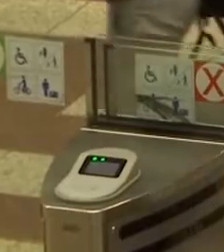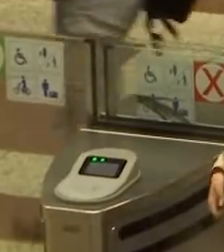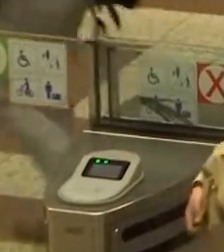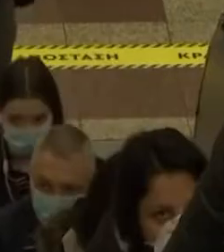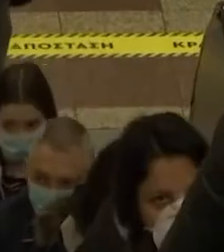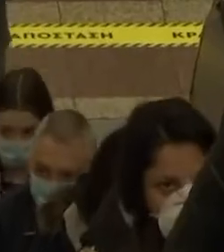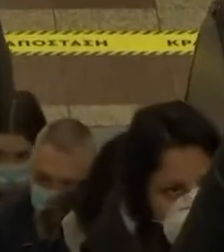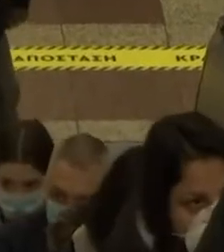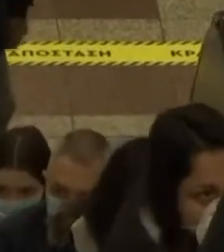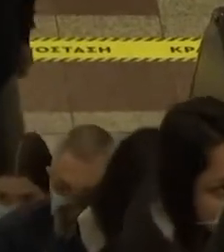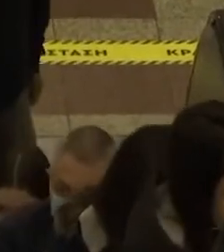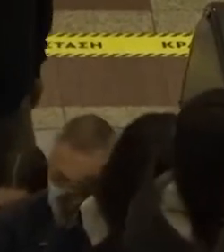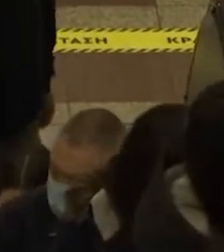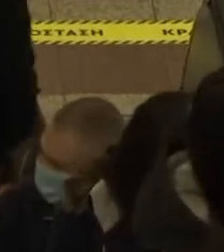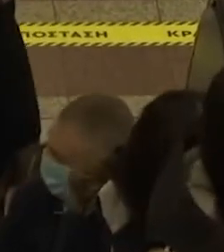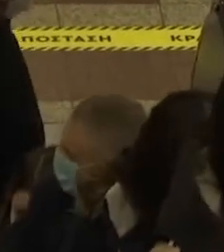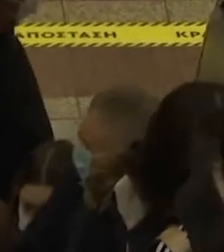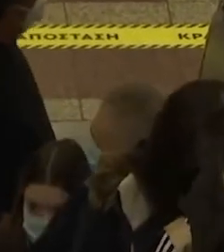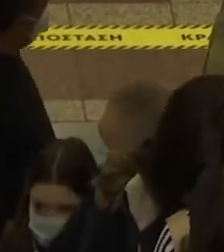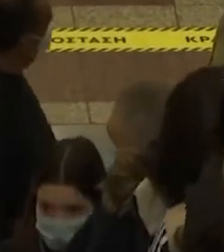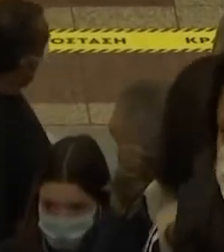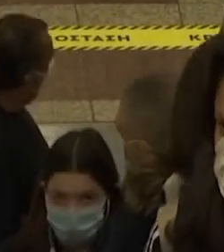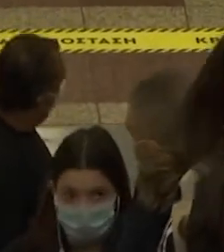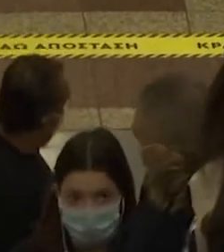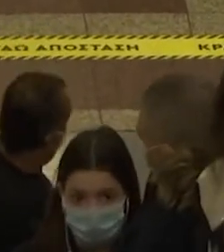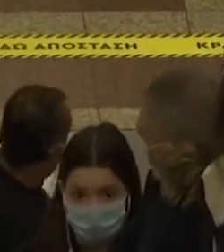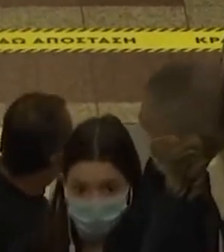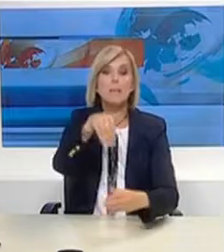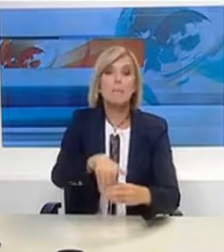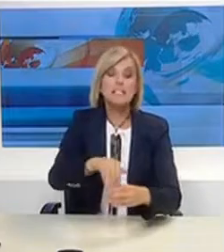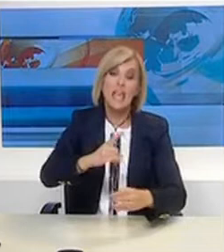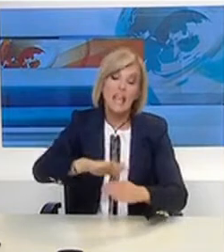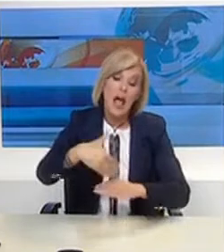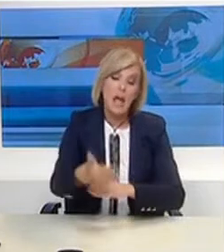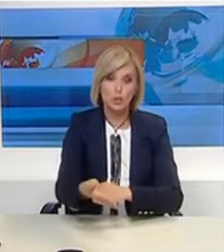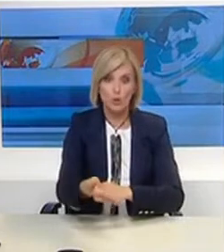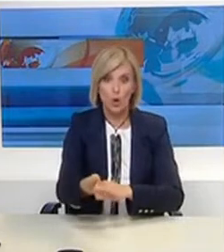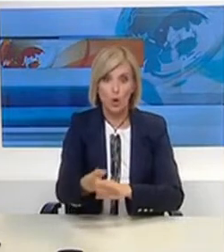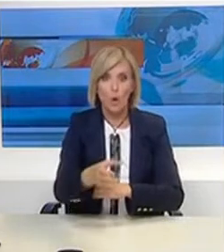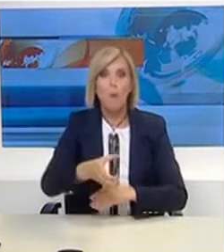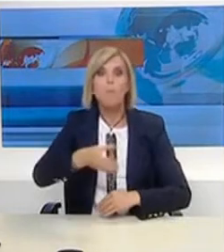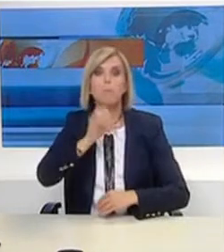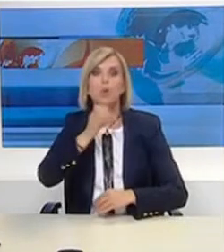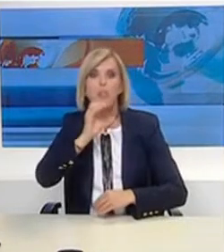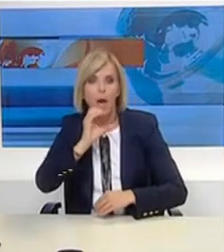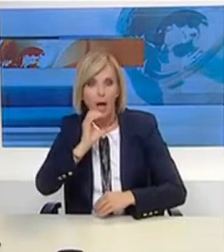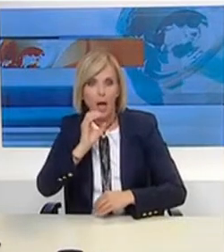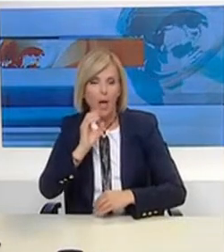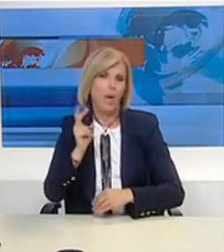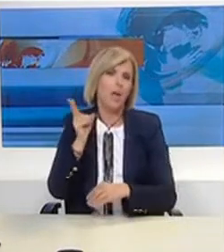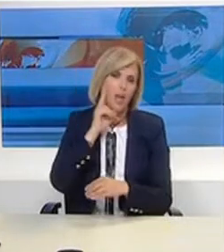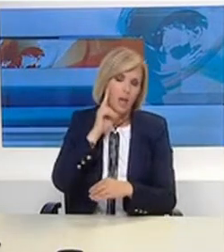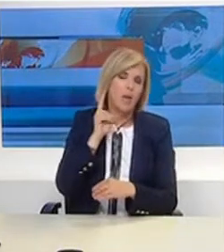χθες και μετακινήθηκαν και σήμερα, τηρώντας τα μέτρα ατομικής προστασίας και υγιεινής. Take away σε ποτά από τα καφέ ή τα καφέ μπαρ